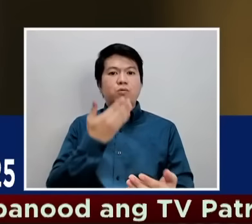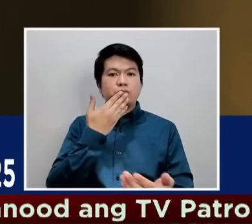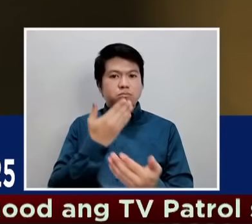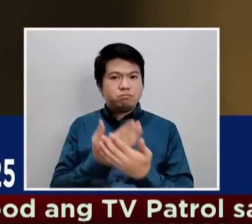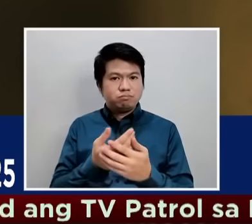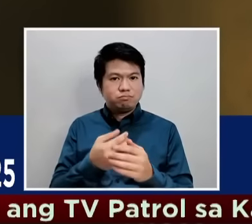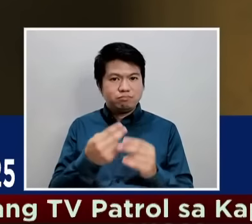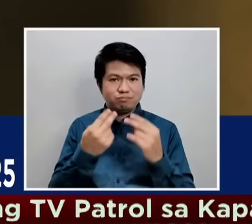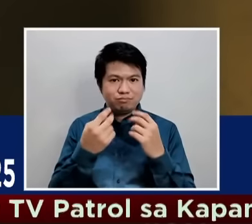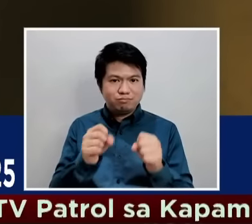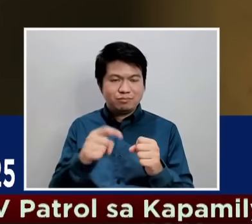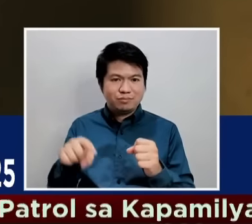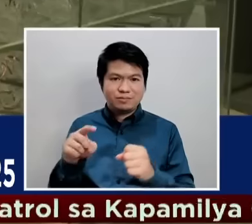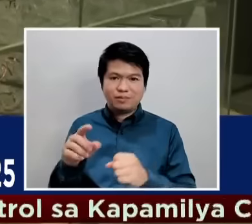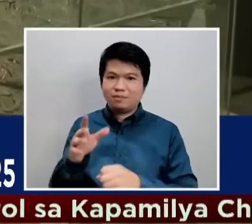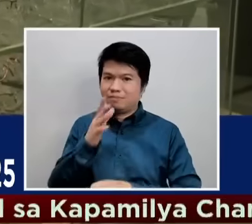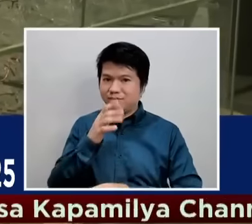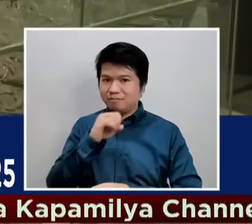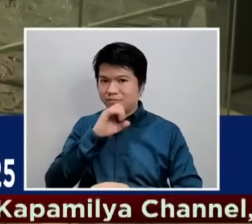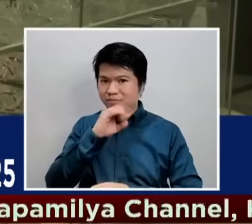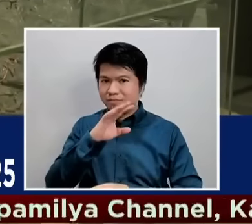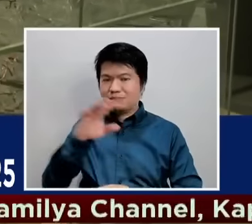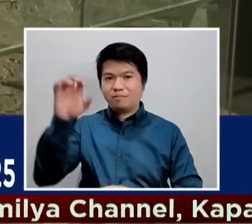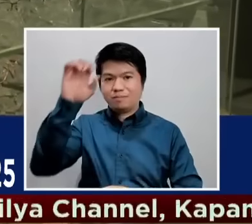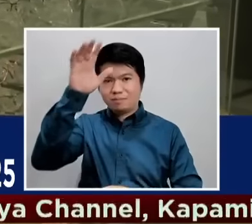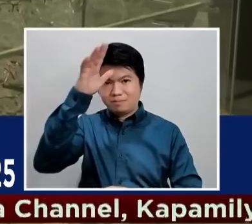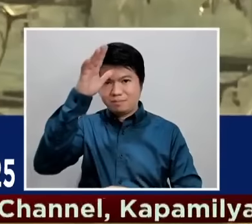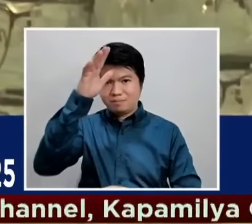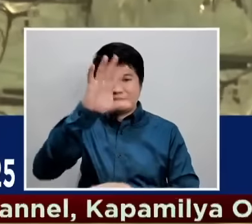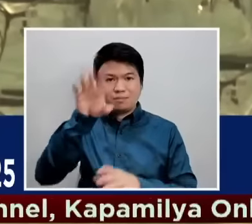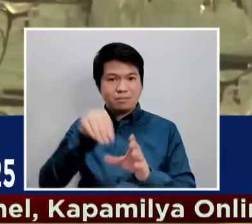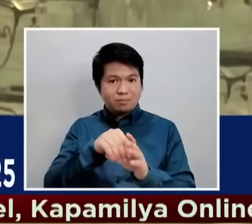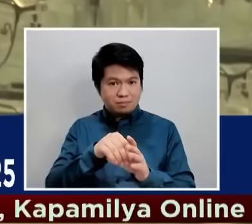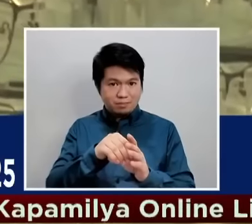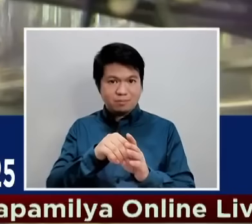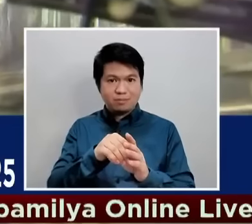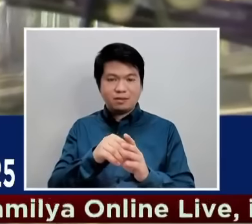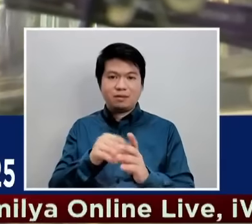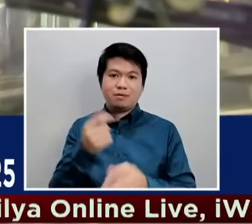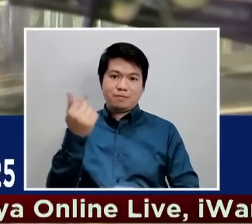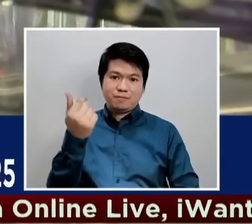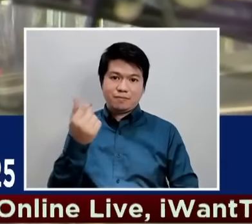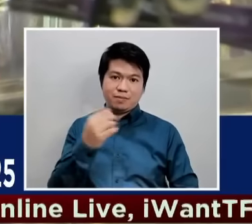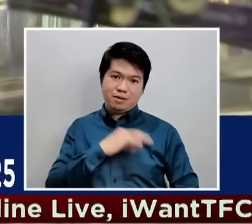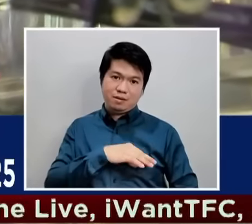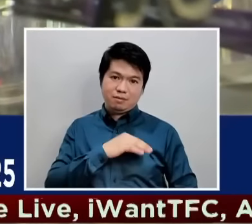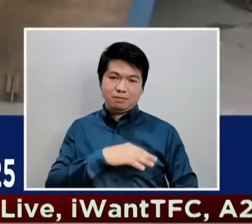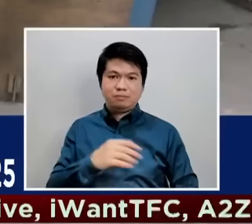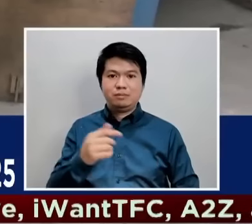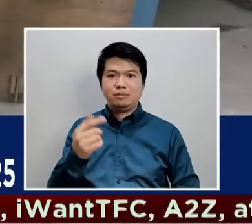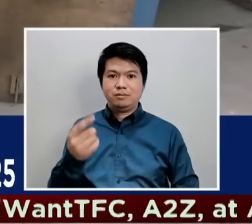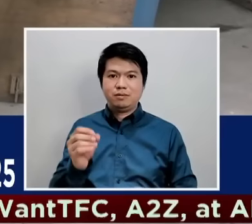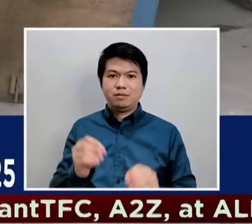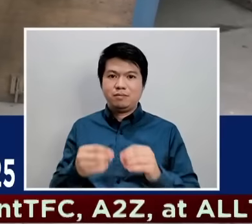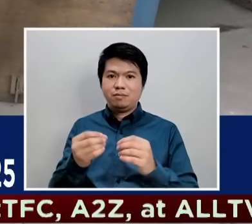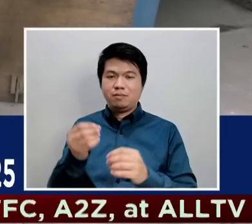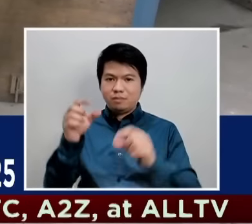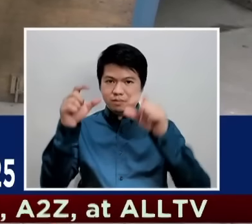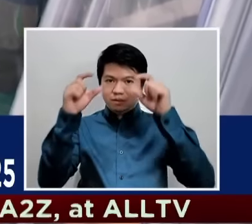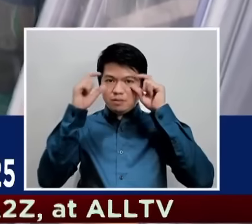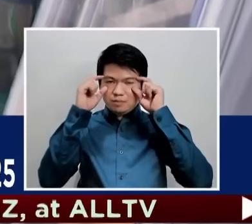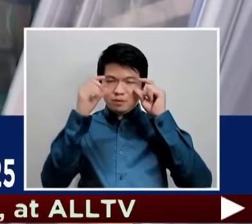Lola Patricia ang plano ng PhilHealth na isama sa benefit package ng mga miyembro nito ang prescriptive eyeglasses at ilang